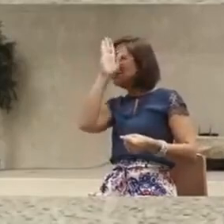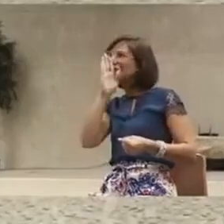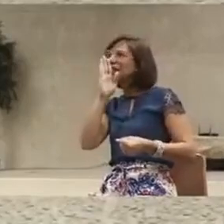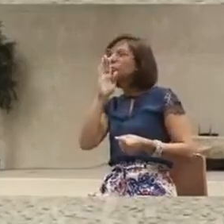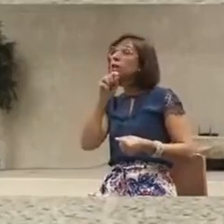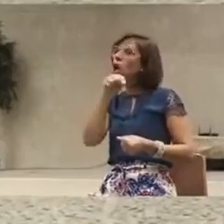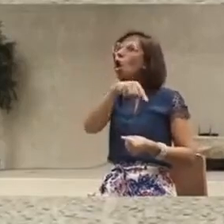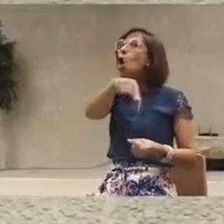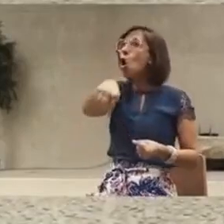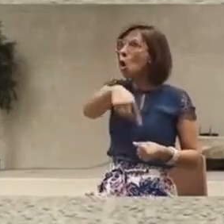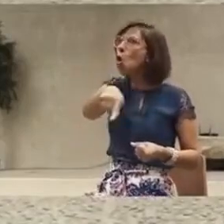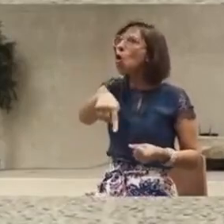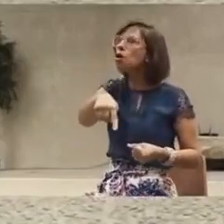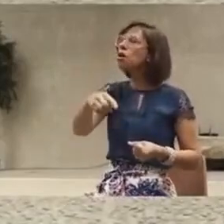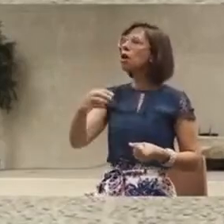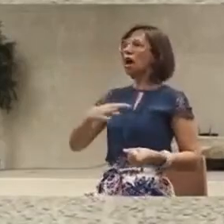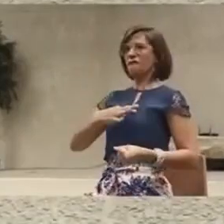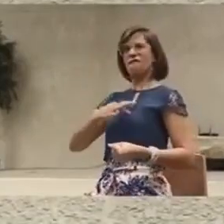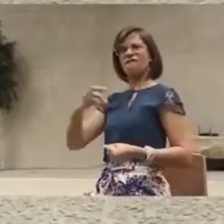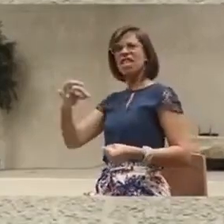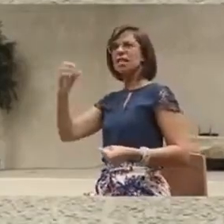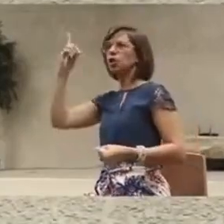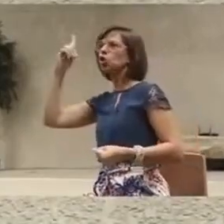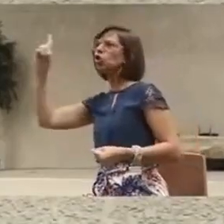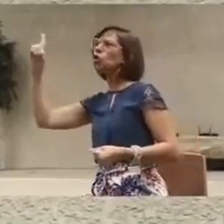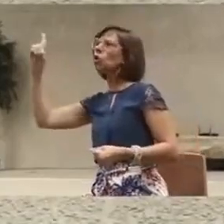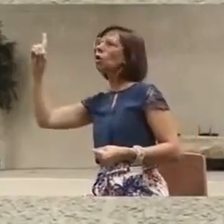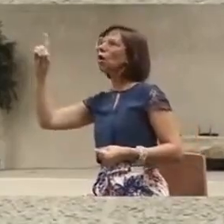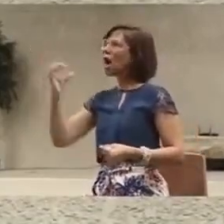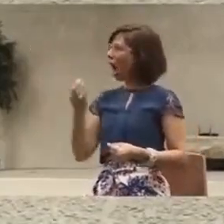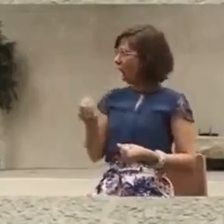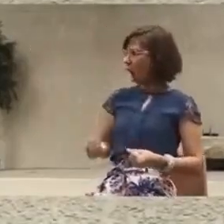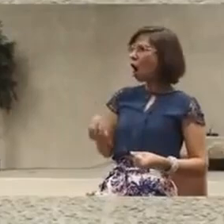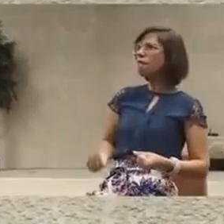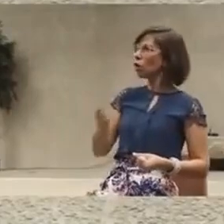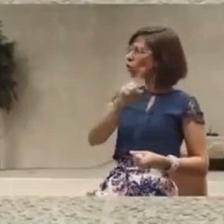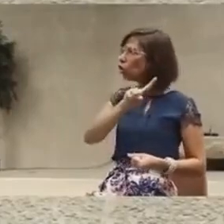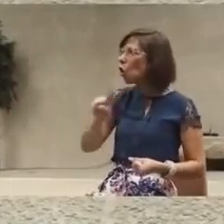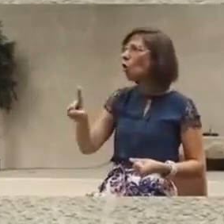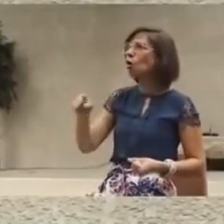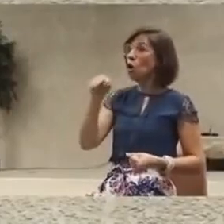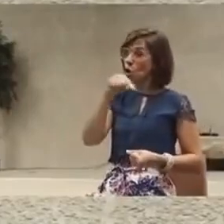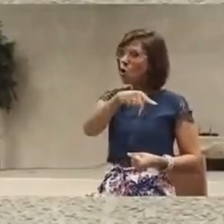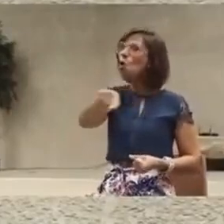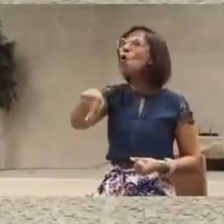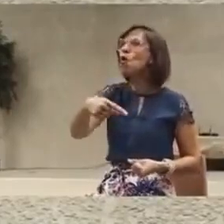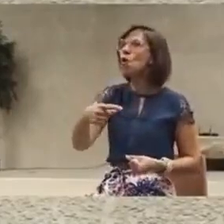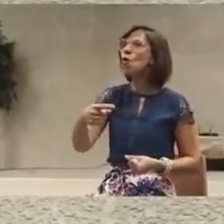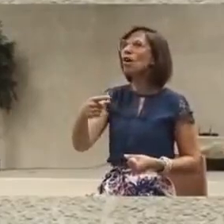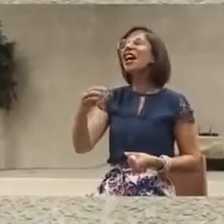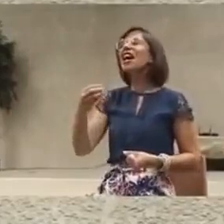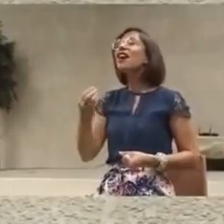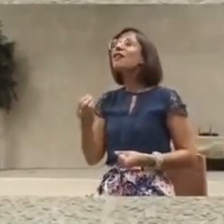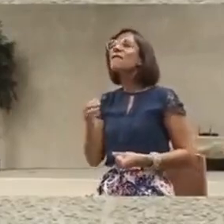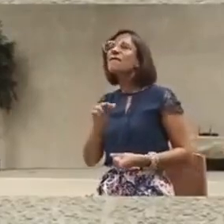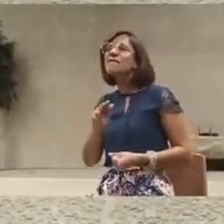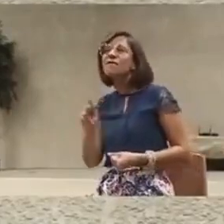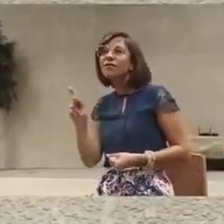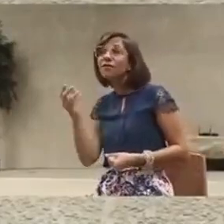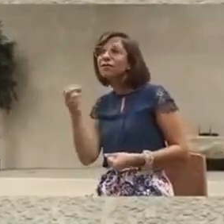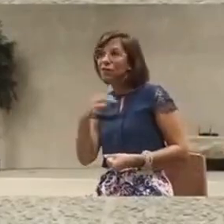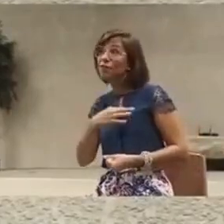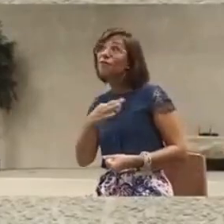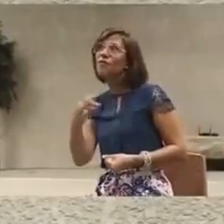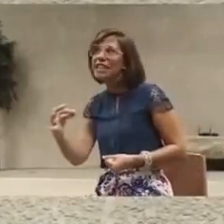Pas enfants, fils. Dans le grec, c'est un autre terme que enfant. Si tu es tu es